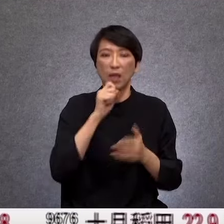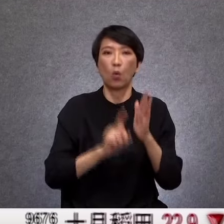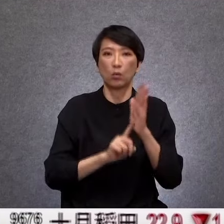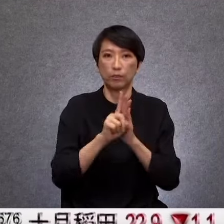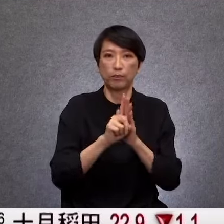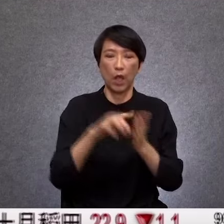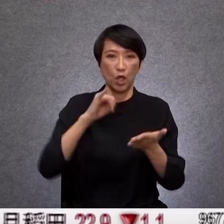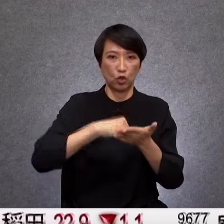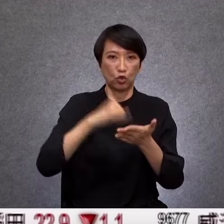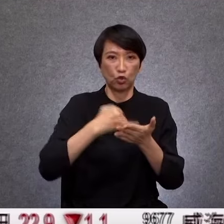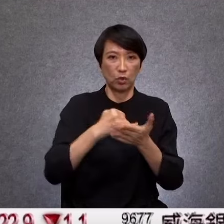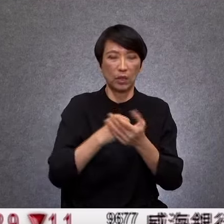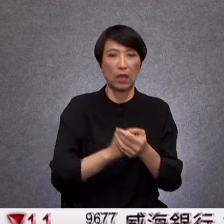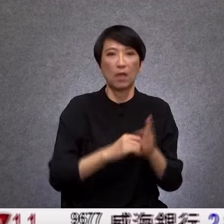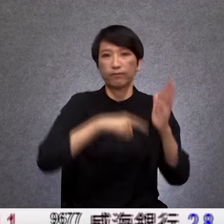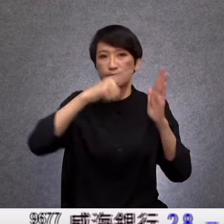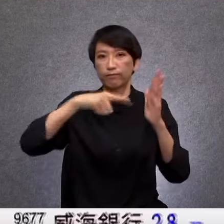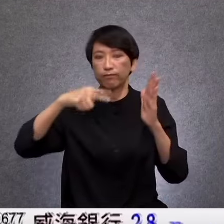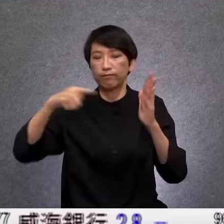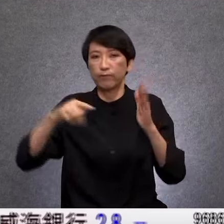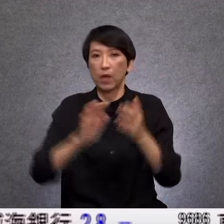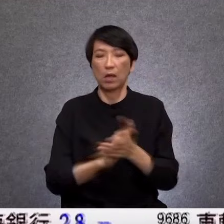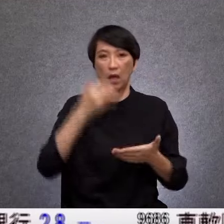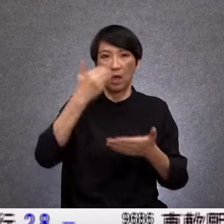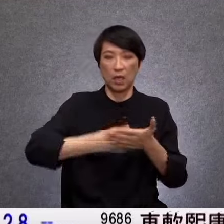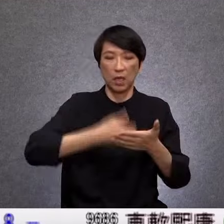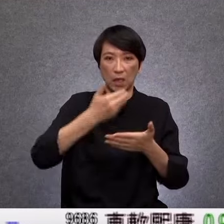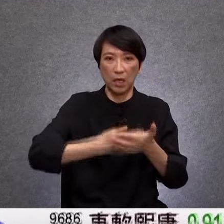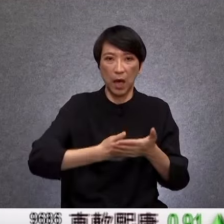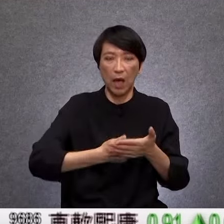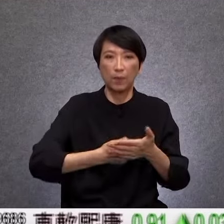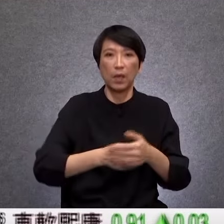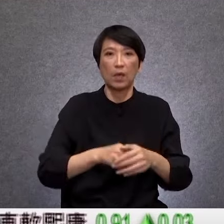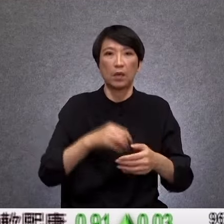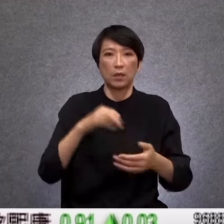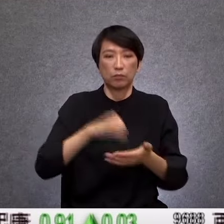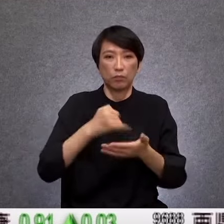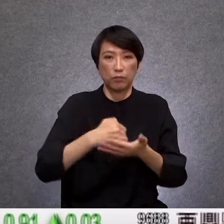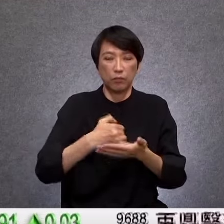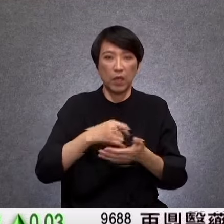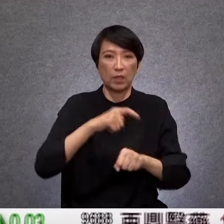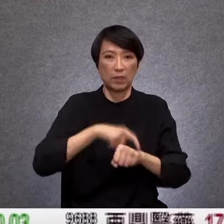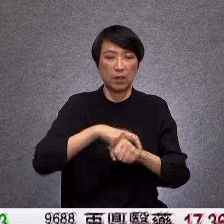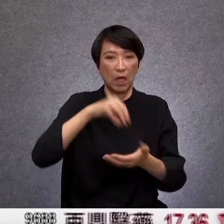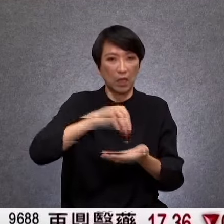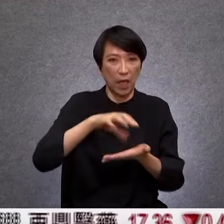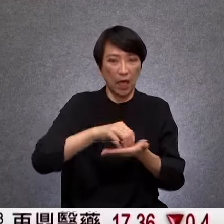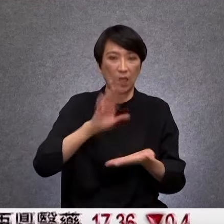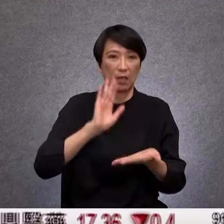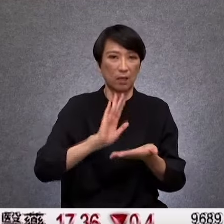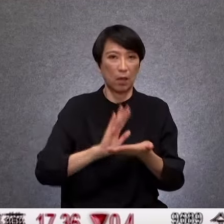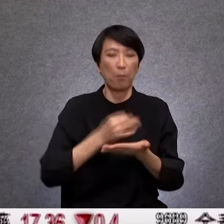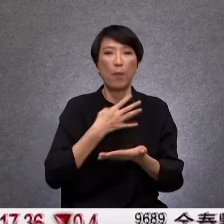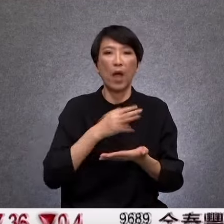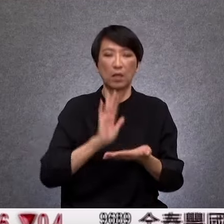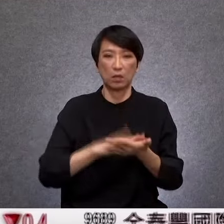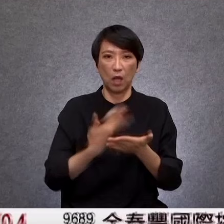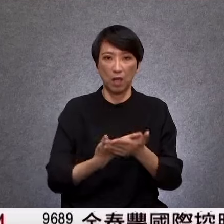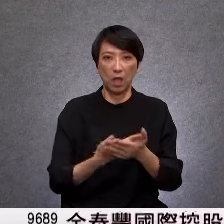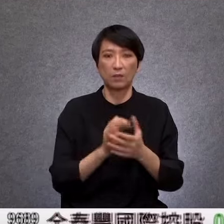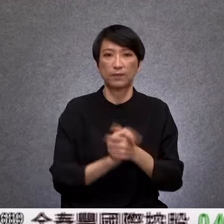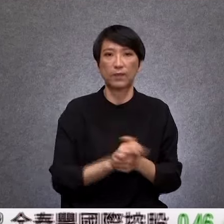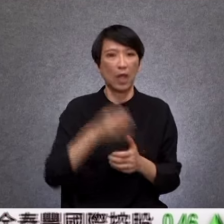啲，都仍然係一個正增長。喺個息口走勢嗰方面咧，雖然話減息嘅步伐同時間未係好確定，